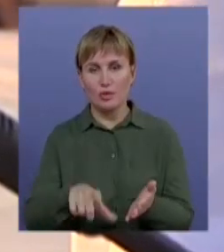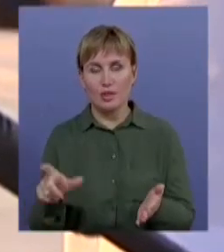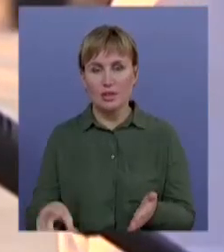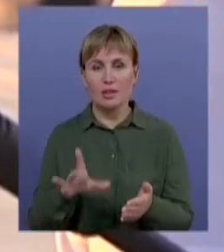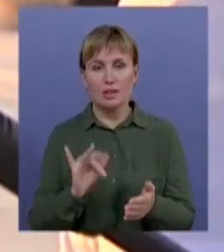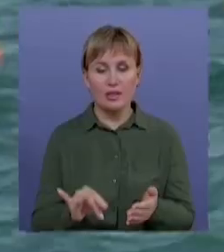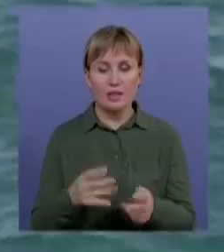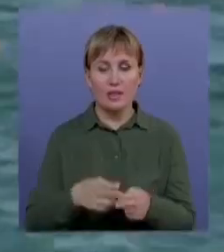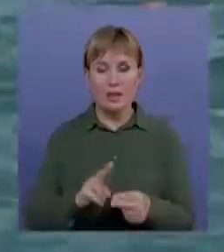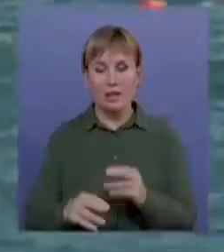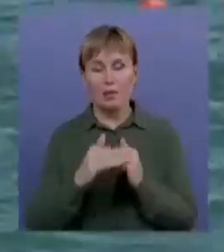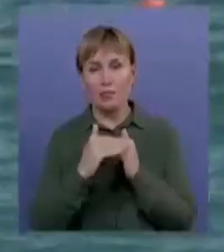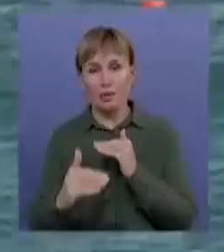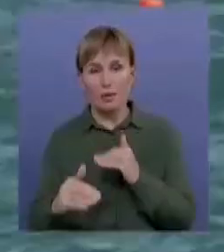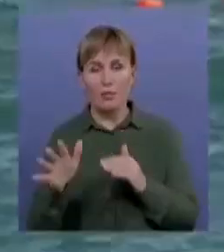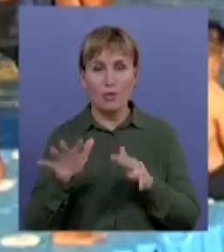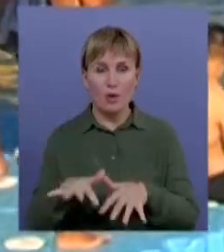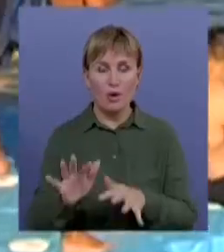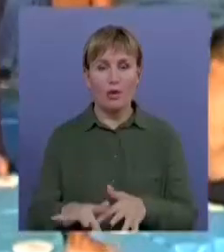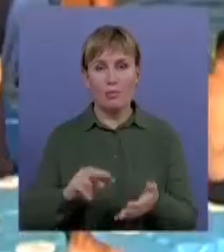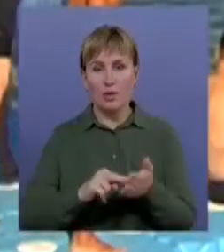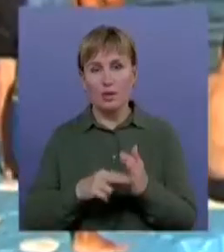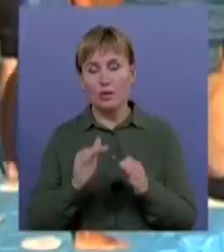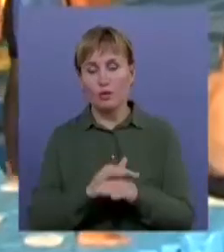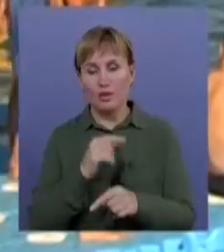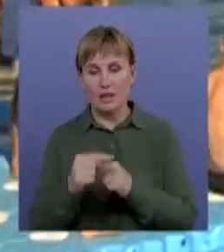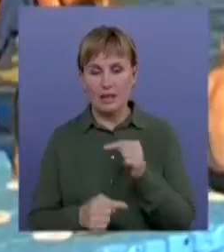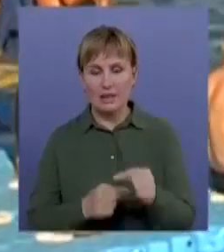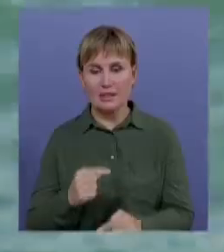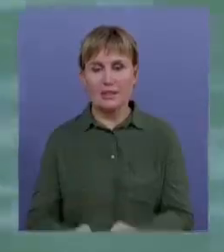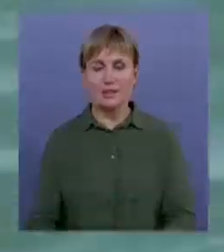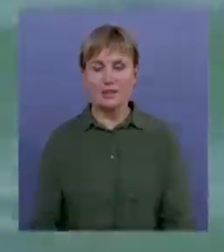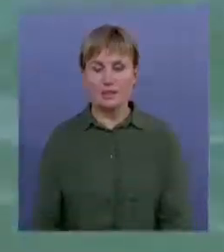Кстати, айтес на берегу Алаколя планируют сделать доброй традицией.